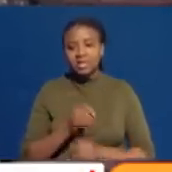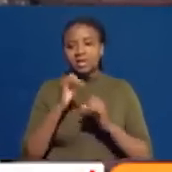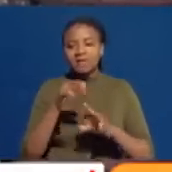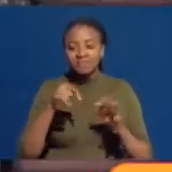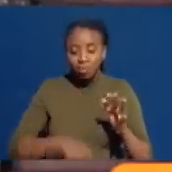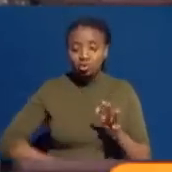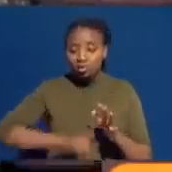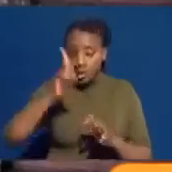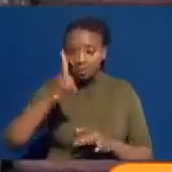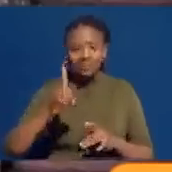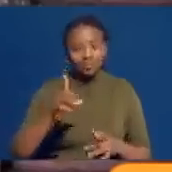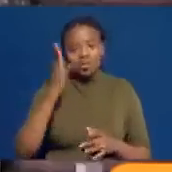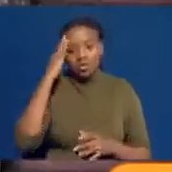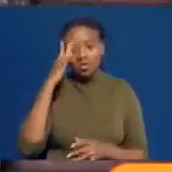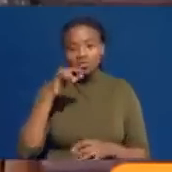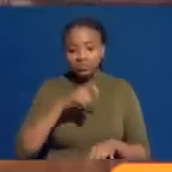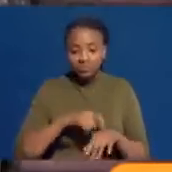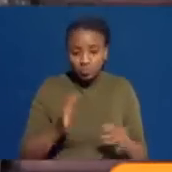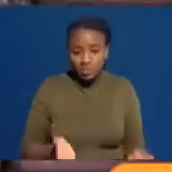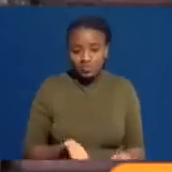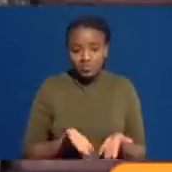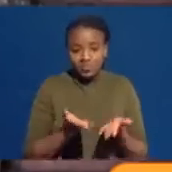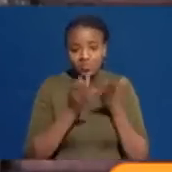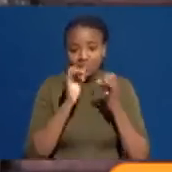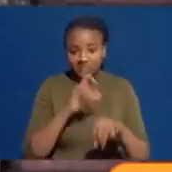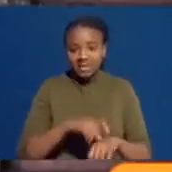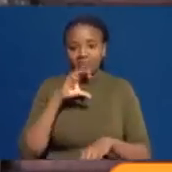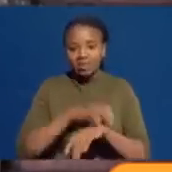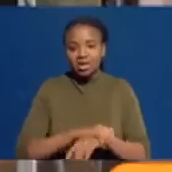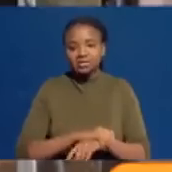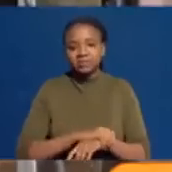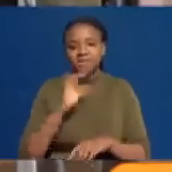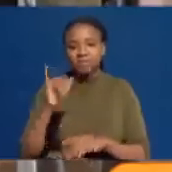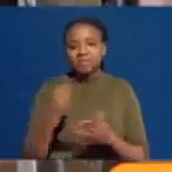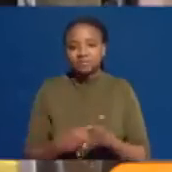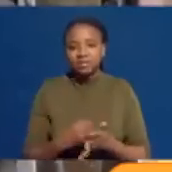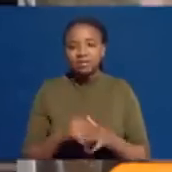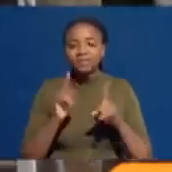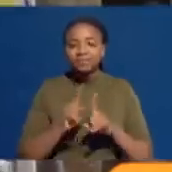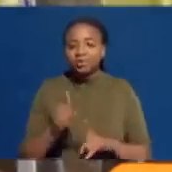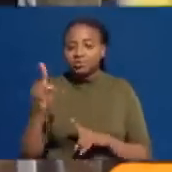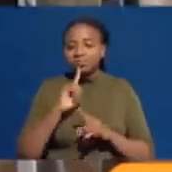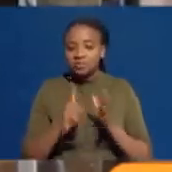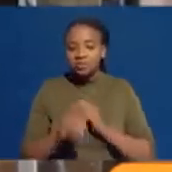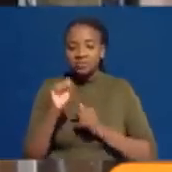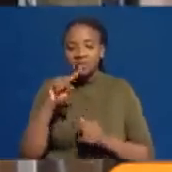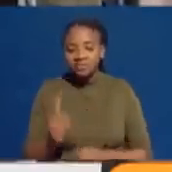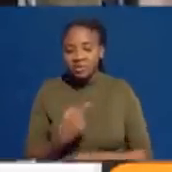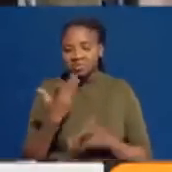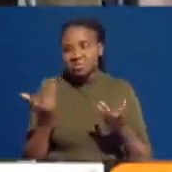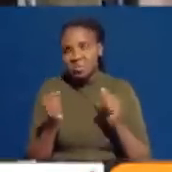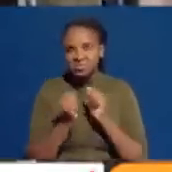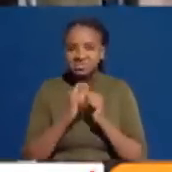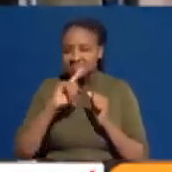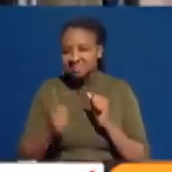bottom up, at least tunajua mtu anatoka chini akipata at least kitu ya maana. Hiyo hata 5000 ama 10, at least hiyo